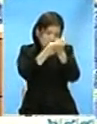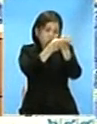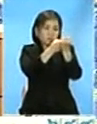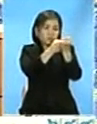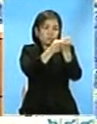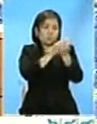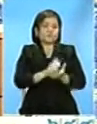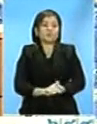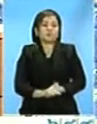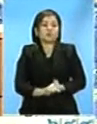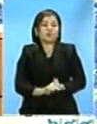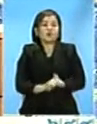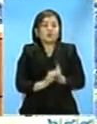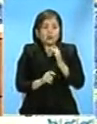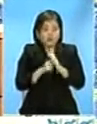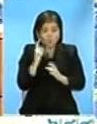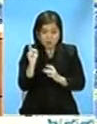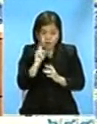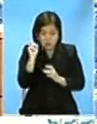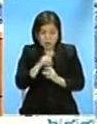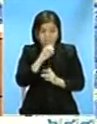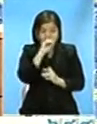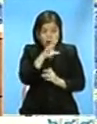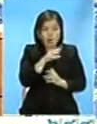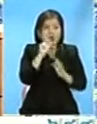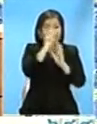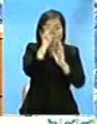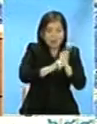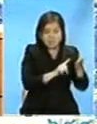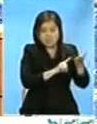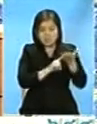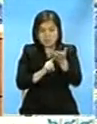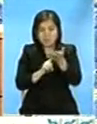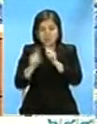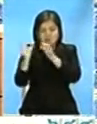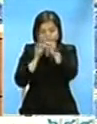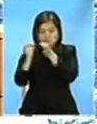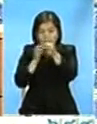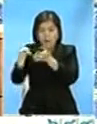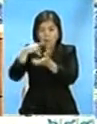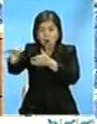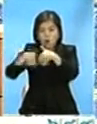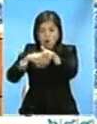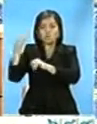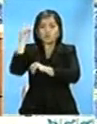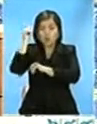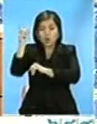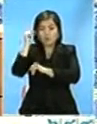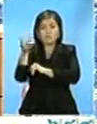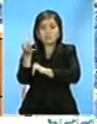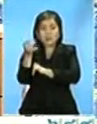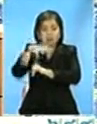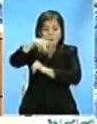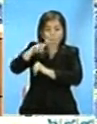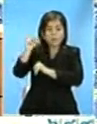ากทำไมเราถึงทวงกฎหมายที่ท่านกล่าวหาเราทวงกฎหมายเพราะเราต้องการให้สังคมรู้ว่ามันมีอะไรเกิดขึ้นในรัฐส